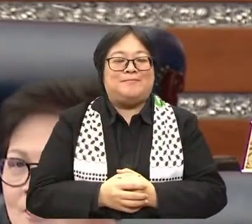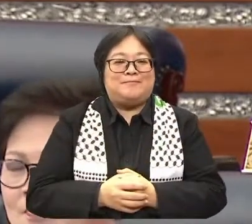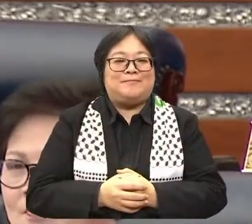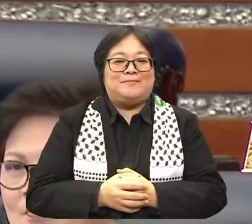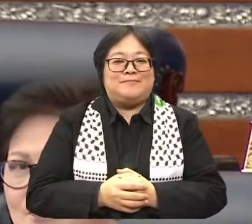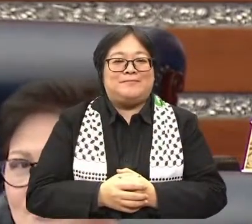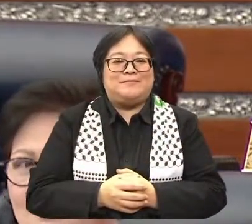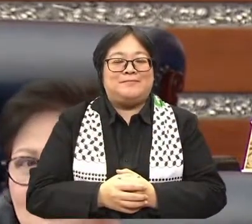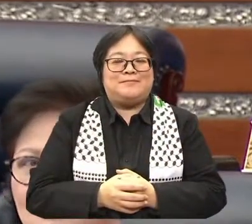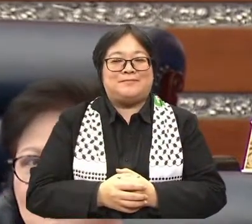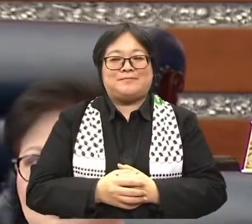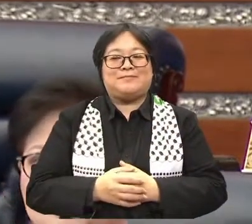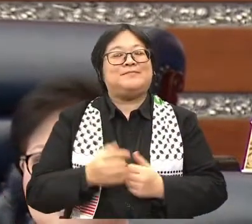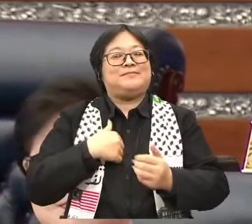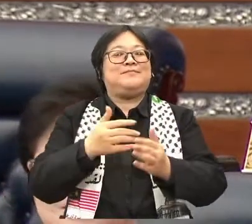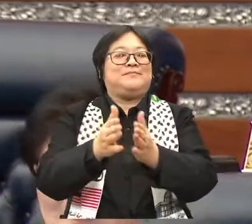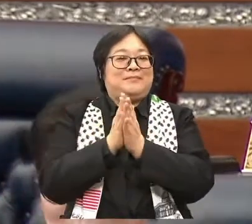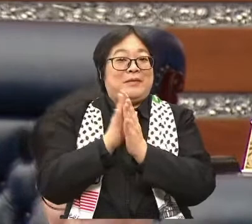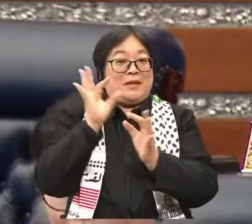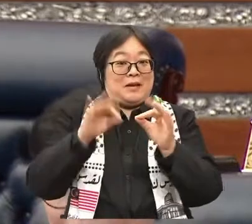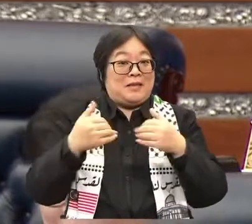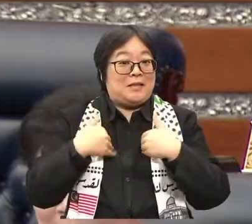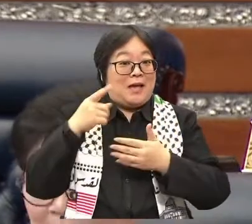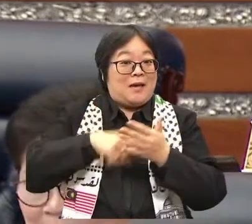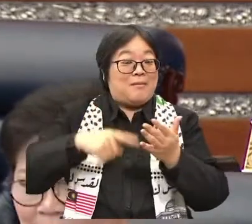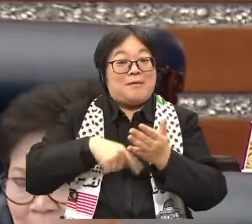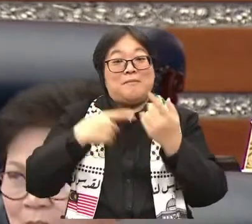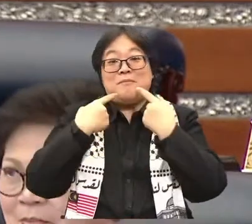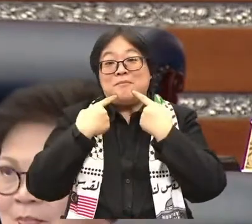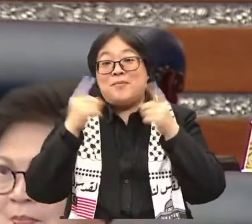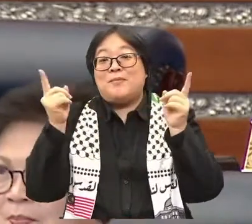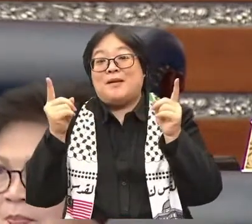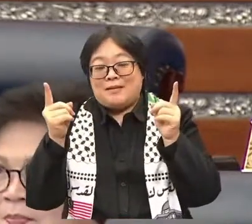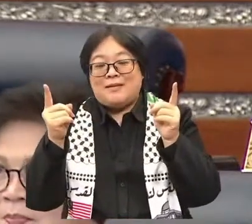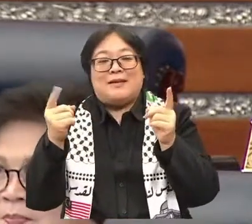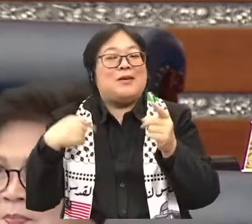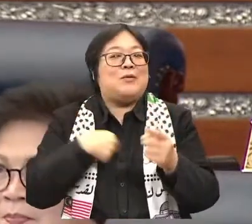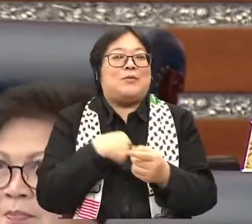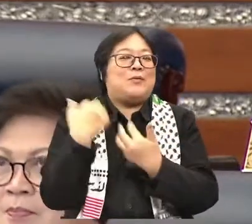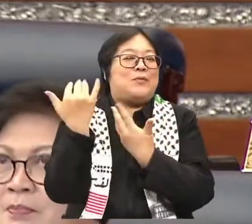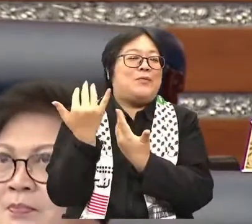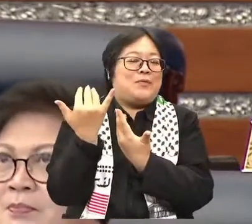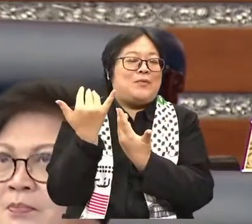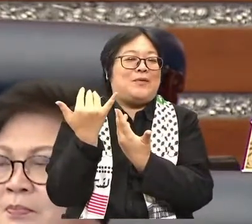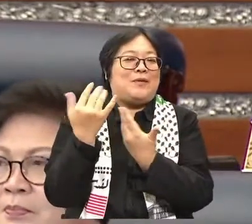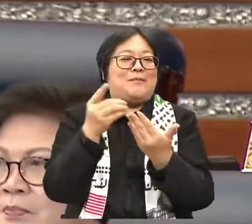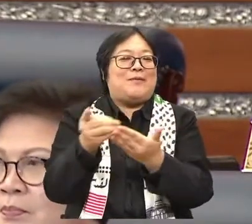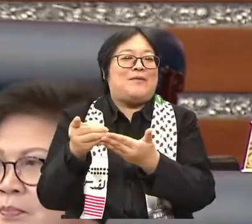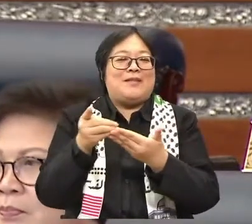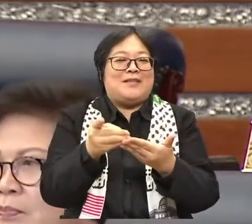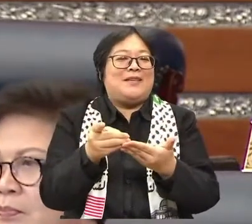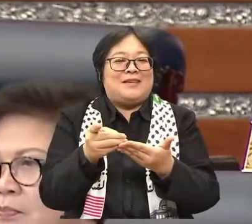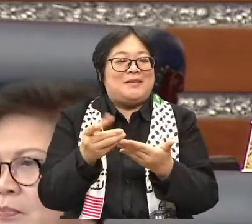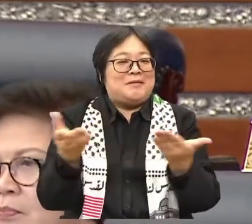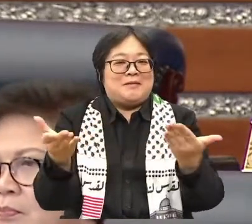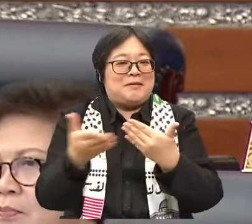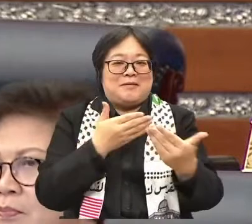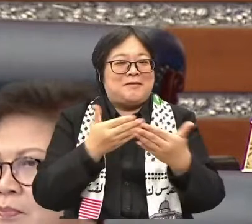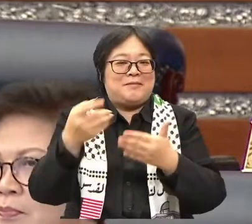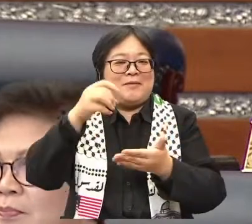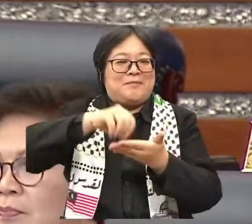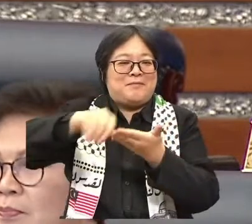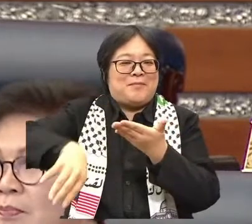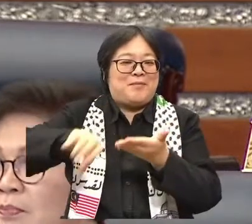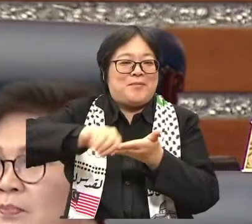semua jadi saya Mintalah kalau ada apa-apa pengumuman kita menunggu Sempena perayaan di pawali apa-apa pelepasan